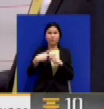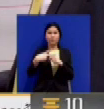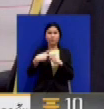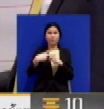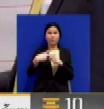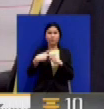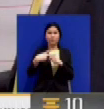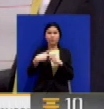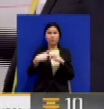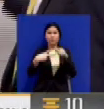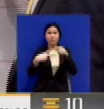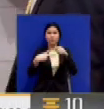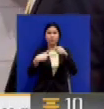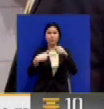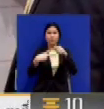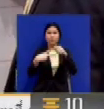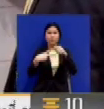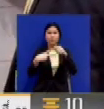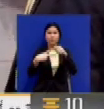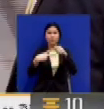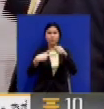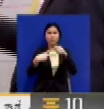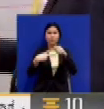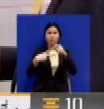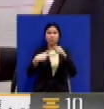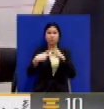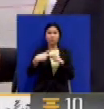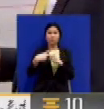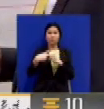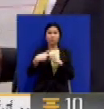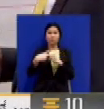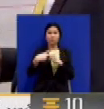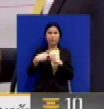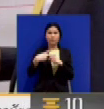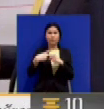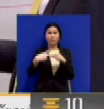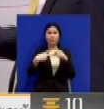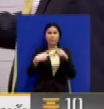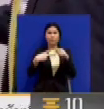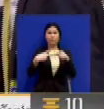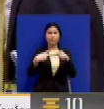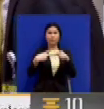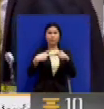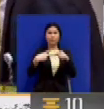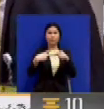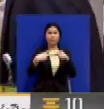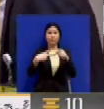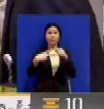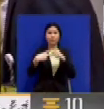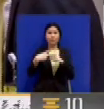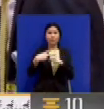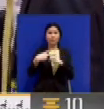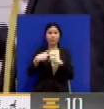248ต่อ246 ใช ่แล้วก็งดออกเสียง2ใช่ไหมคะ ก็คืออีก1 ประธานอีก1ประธานคือห่างกันแ